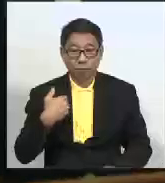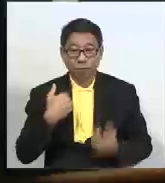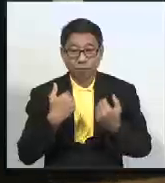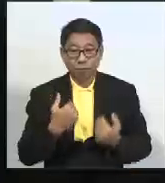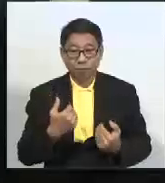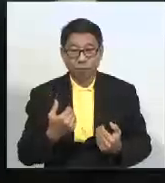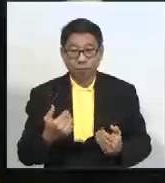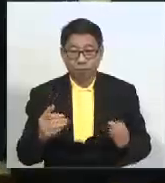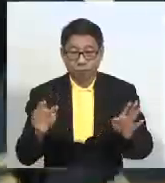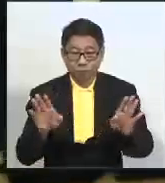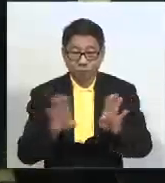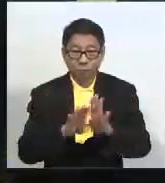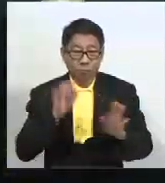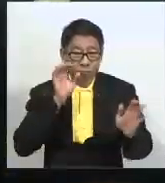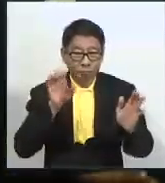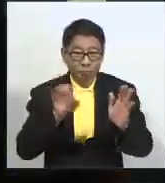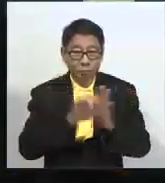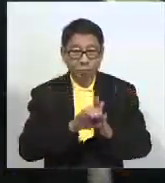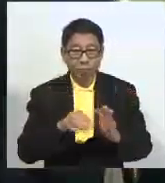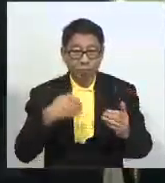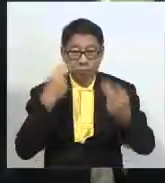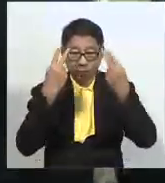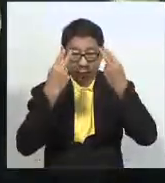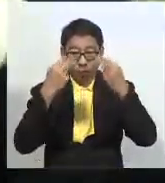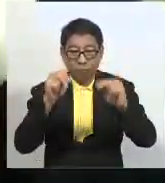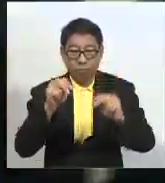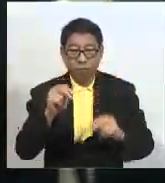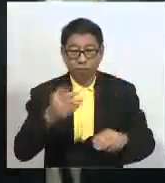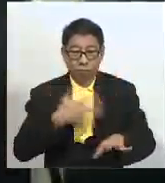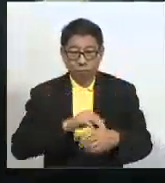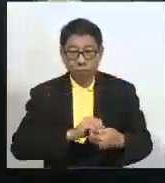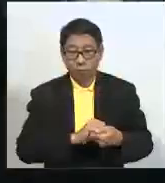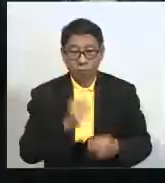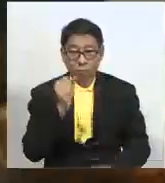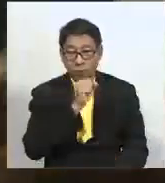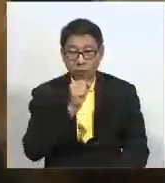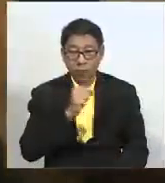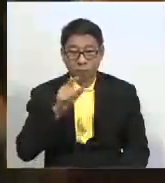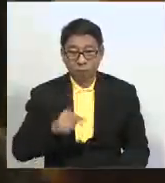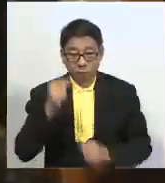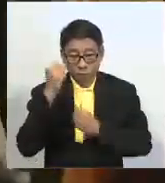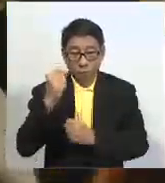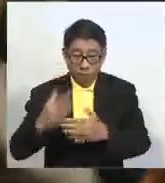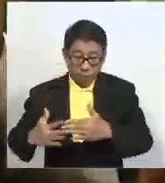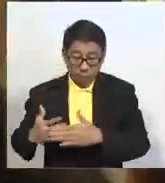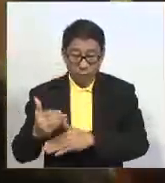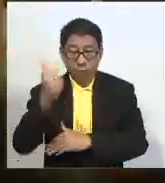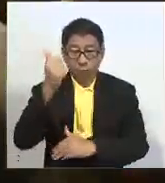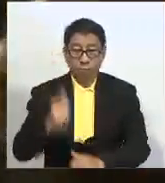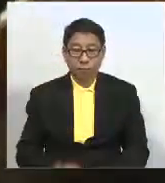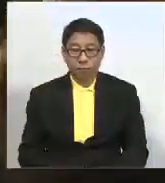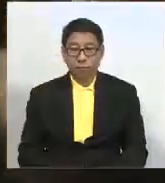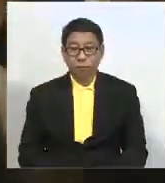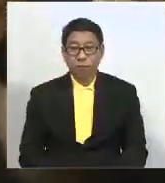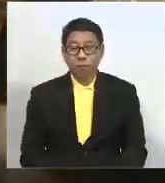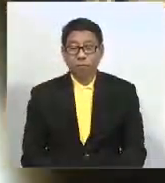าคุณผู้ชมไปปิดท้ายกันด้วยภาพบรรยากาศที่ท่านนายกรัฐมนตรีได้ร่วมร้องเพลงต้องสู้ถึงจะชนะกันค่ะ